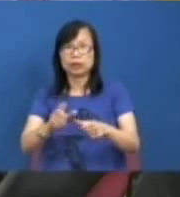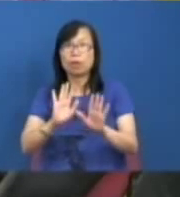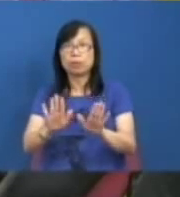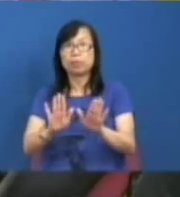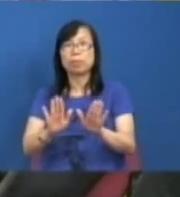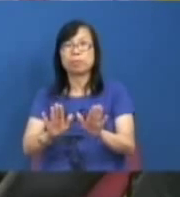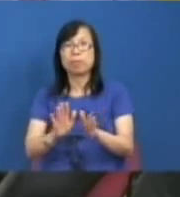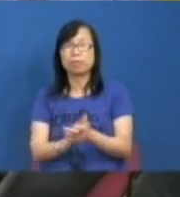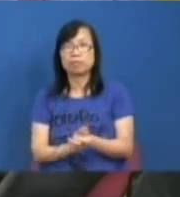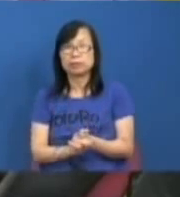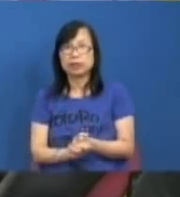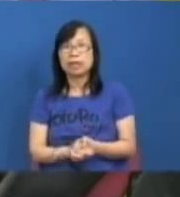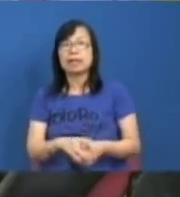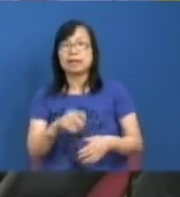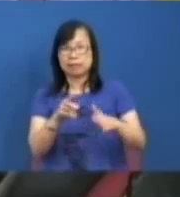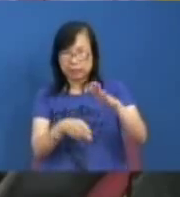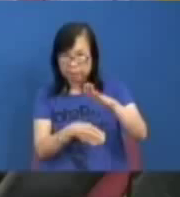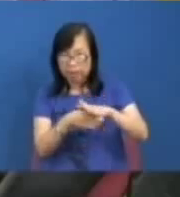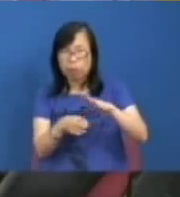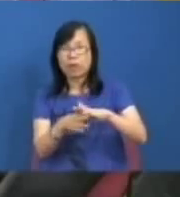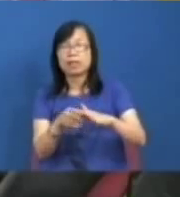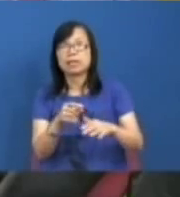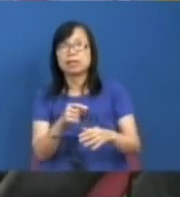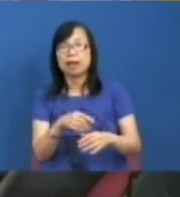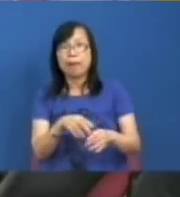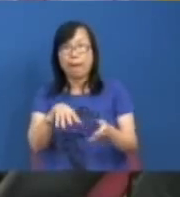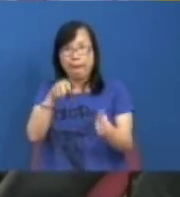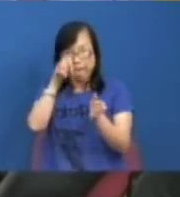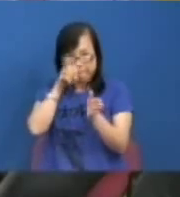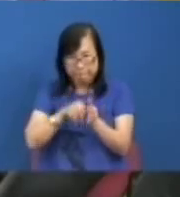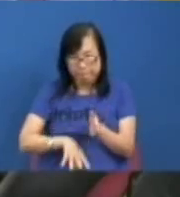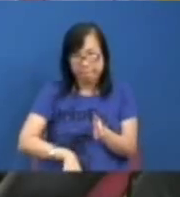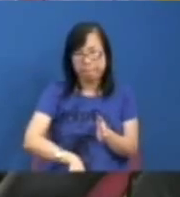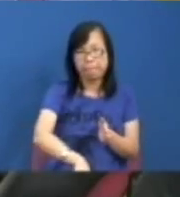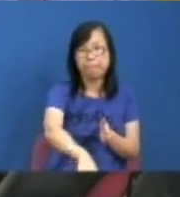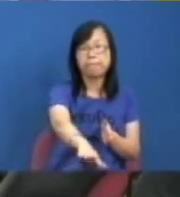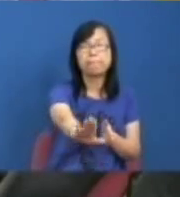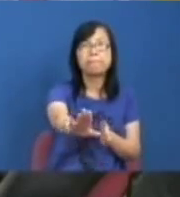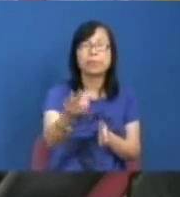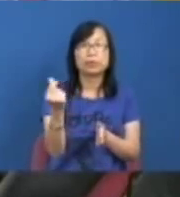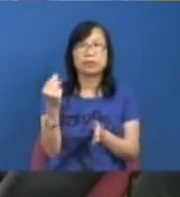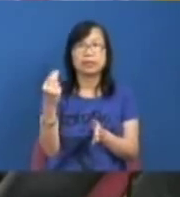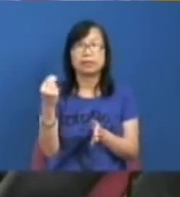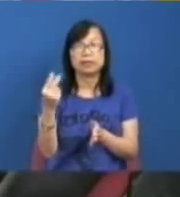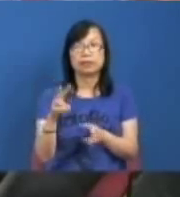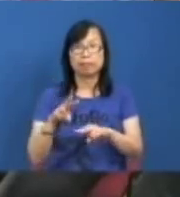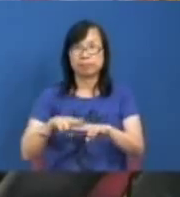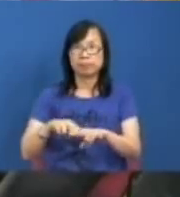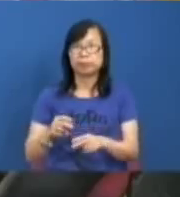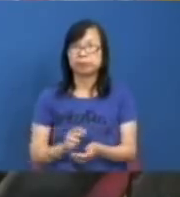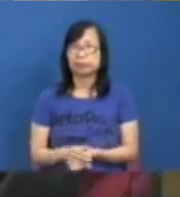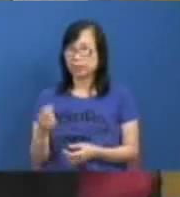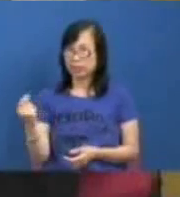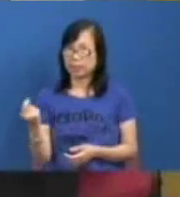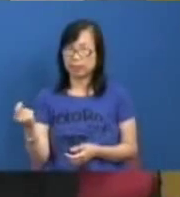到某些住户解決咗排污去到污水井塞 嗰個問題嘅。 小則